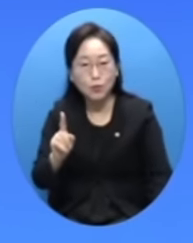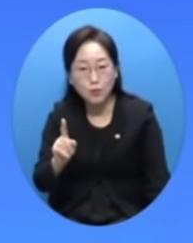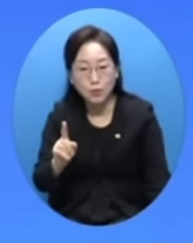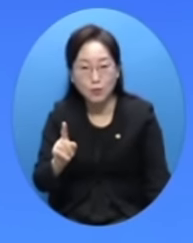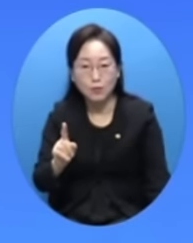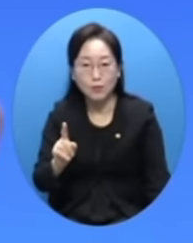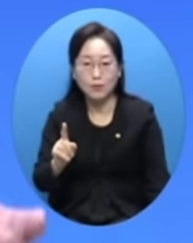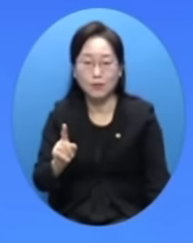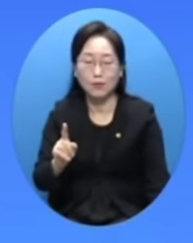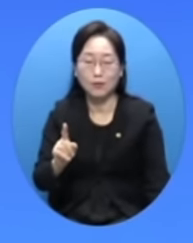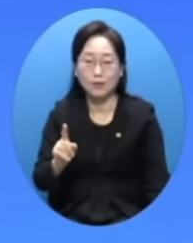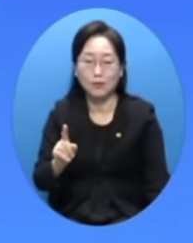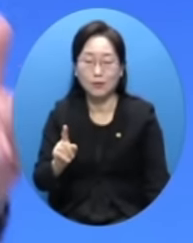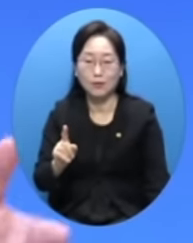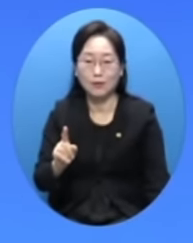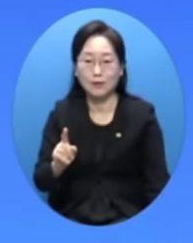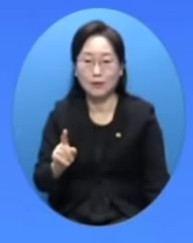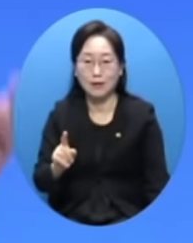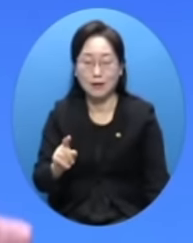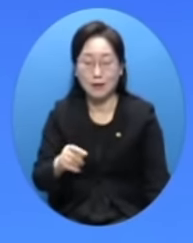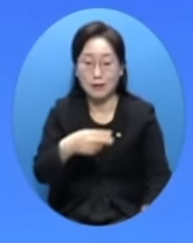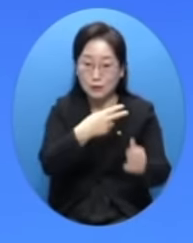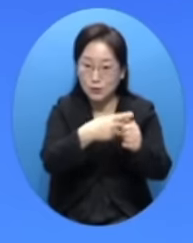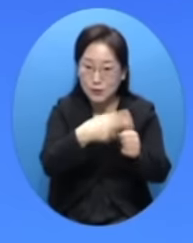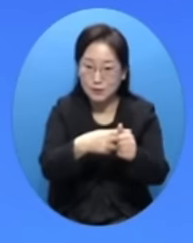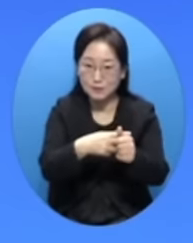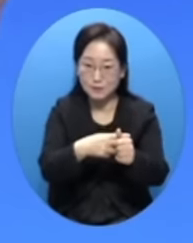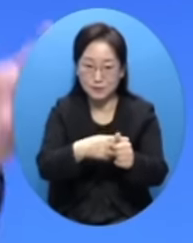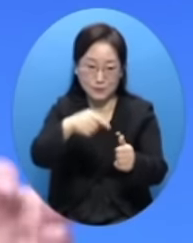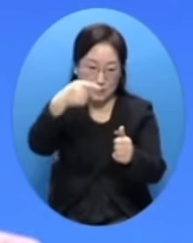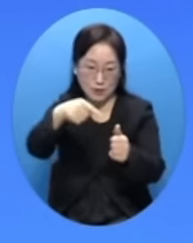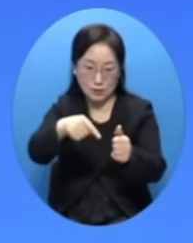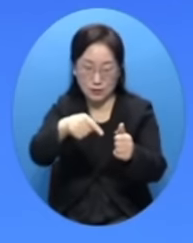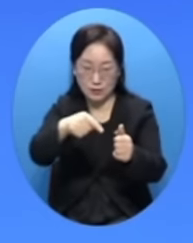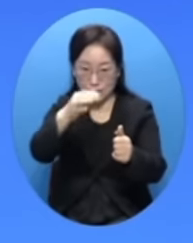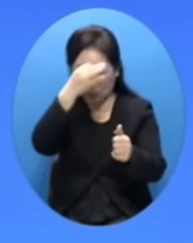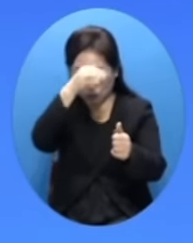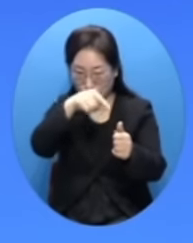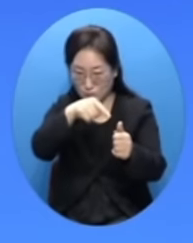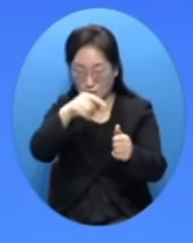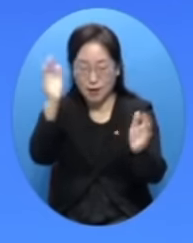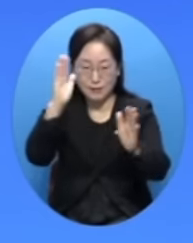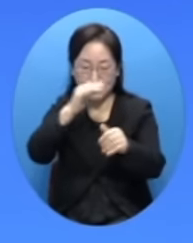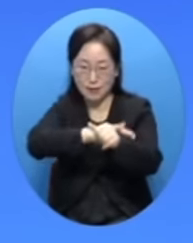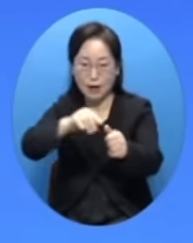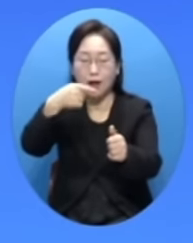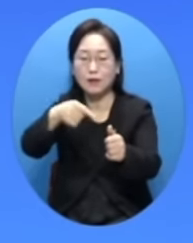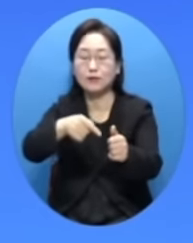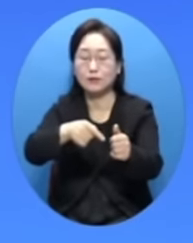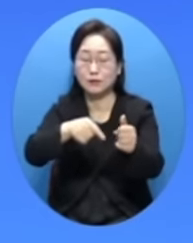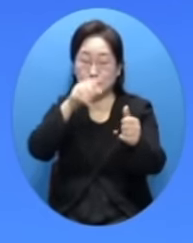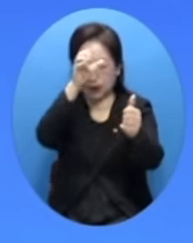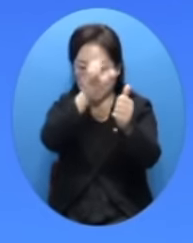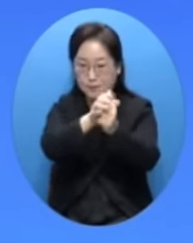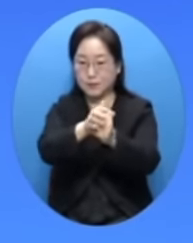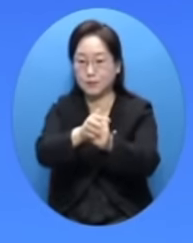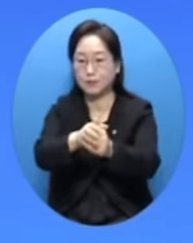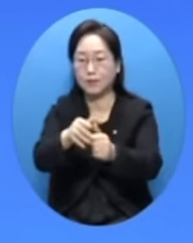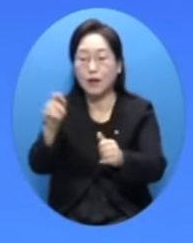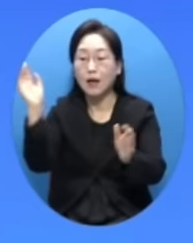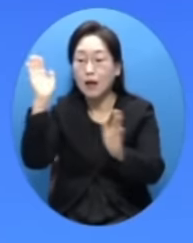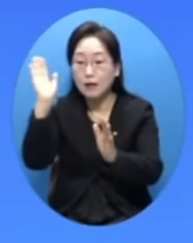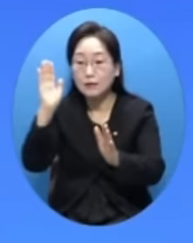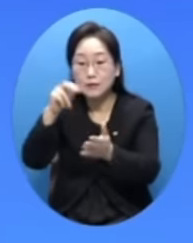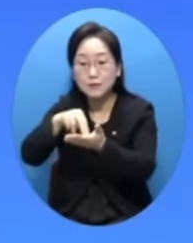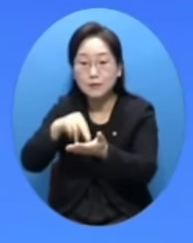무엇인지 선생님은 가르치는 삶을 주기 때문에 학생 를 잘 가르쳐야 되고 학생은 배우는